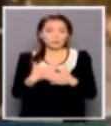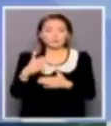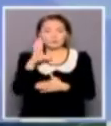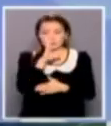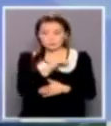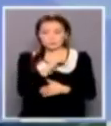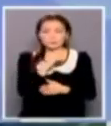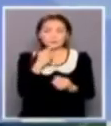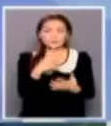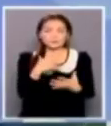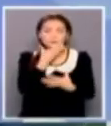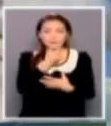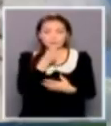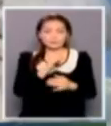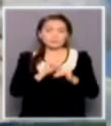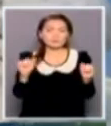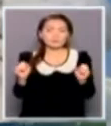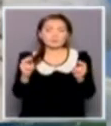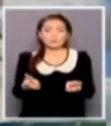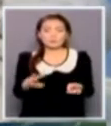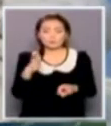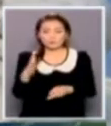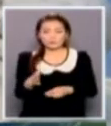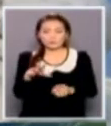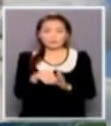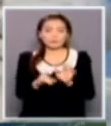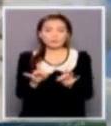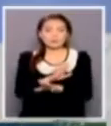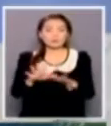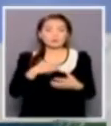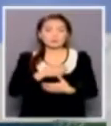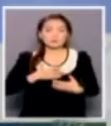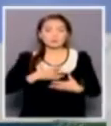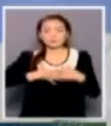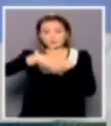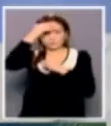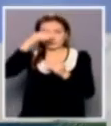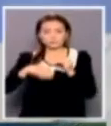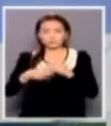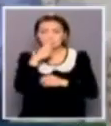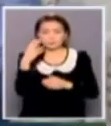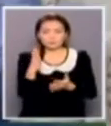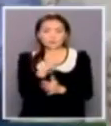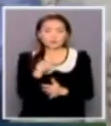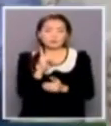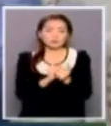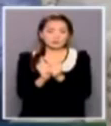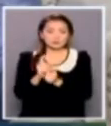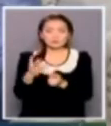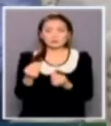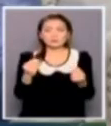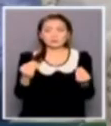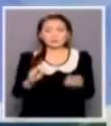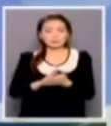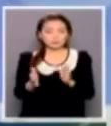сипаттарын, көркемдік көкжиегі кеңіп сала беретін айтады. Оның өлеңінің мазмұнынан сайын дала көрінісі, табиғат құбылыстары,